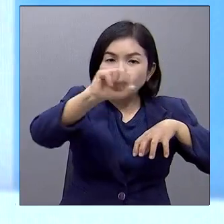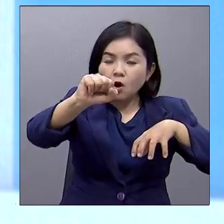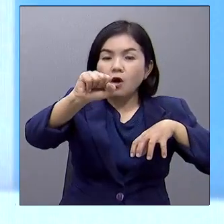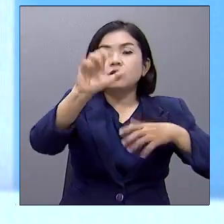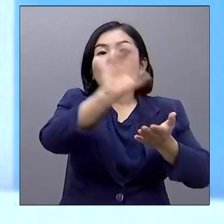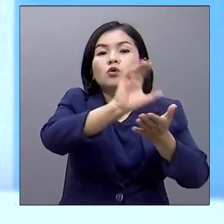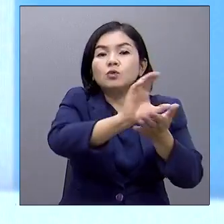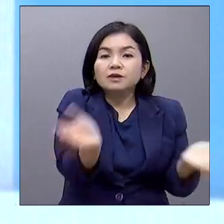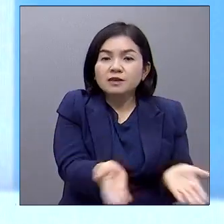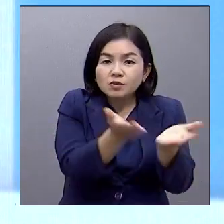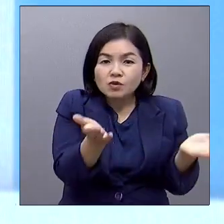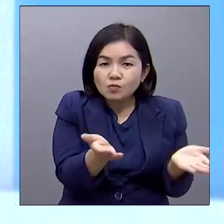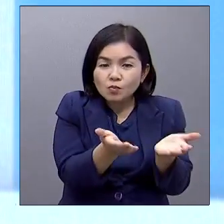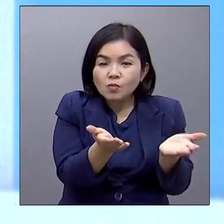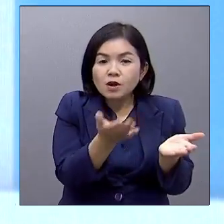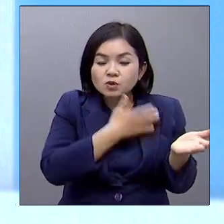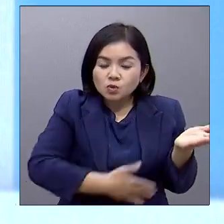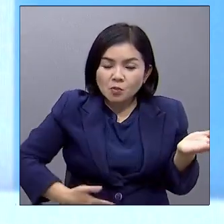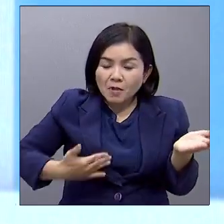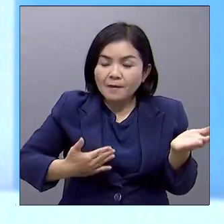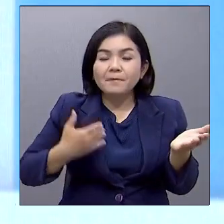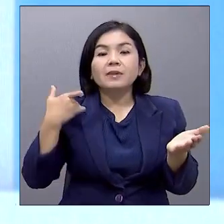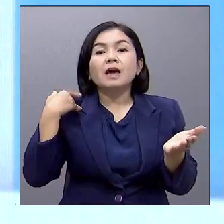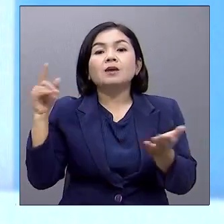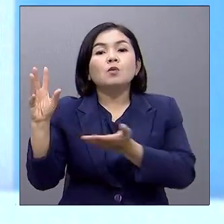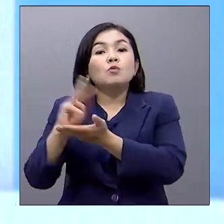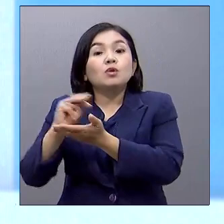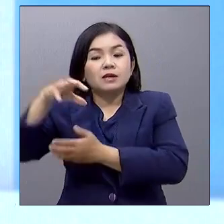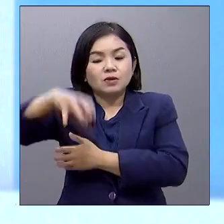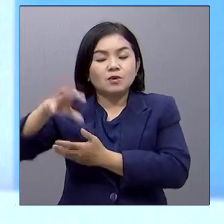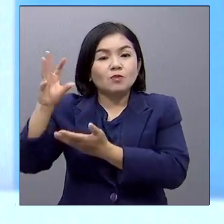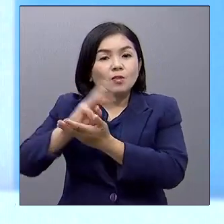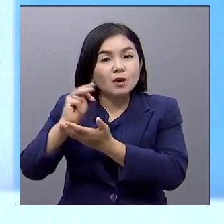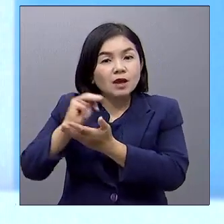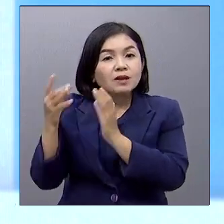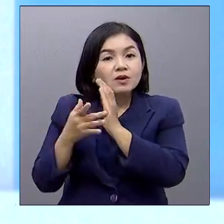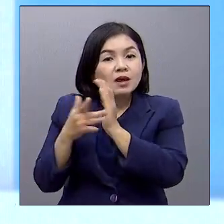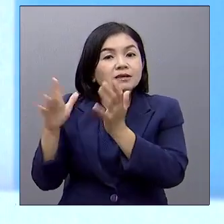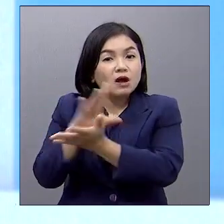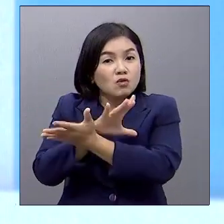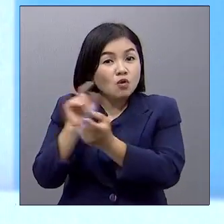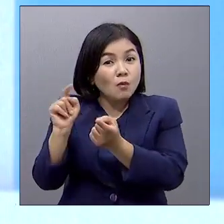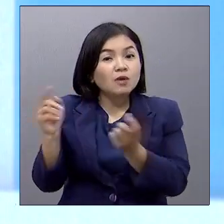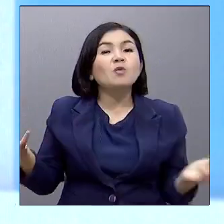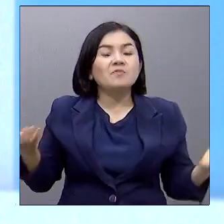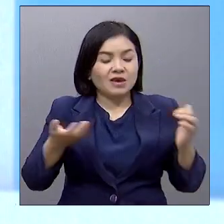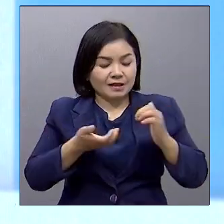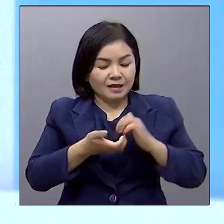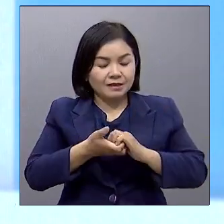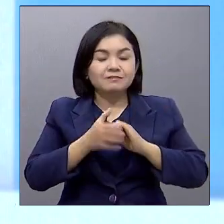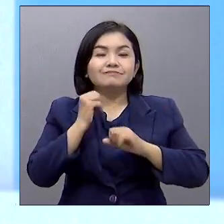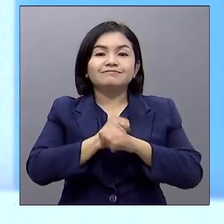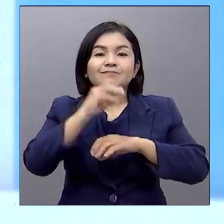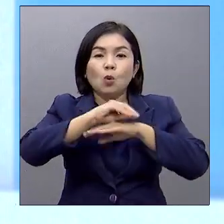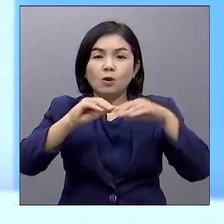าน ของทุลสนับสนุ การสร้างเสริมสุขภาพรวไปถงมลนิที่นวตกรรม สร้างสัสังคมทได้จบมอกัน้วก็ทำโคงกดๆ น